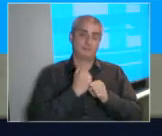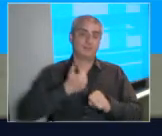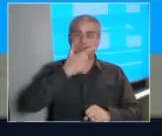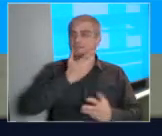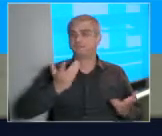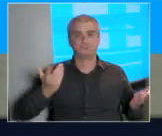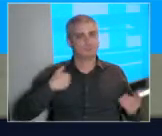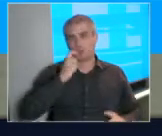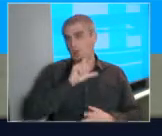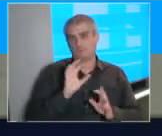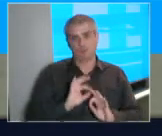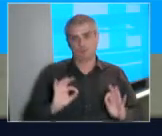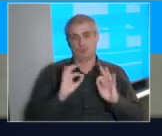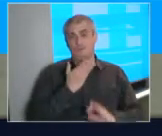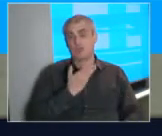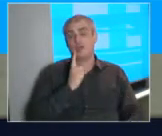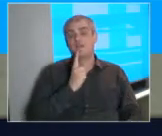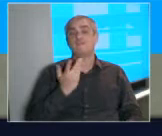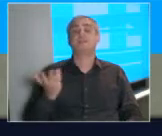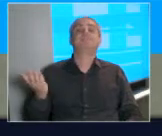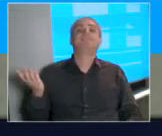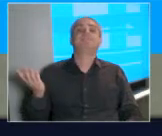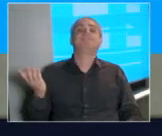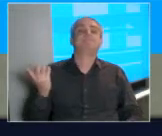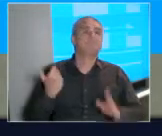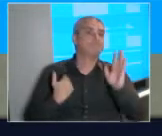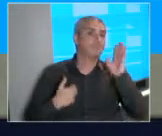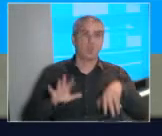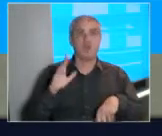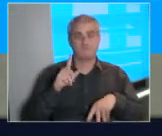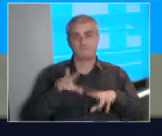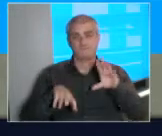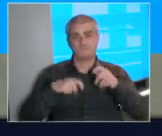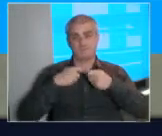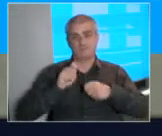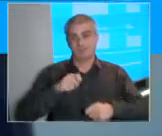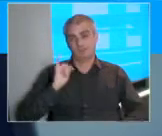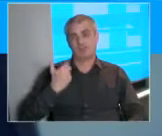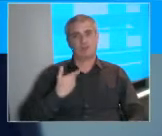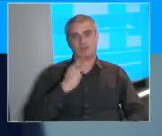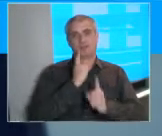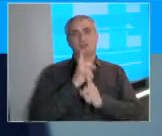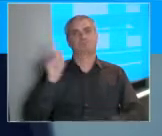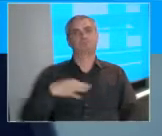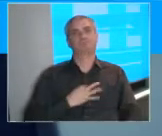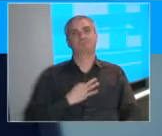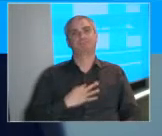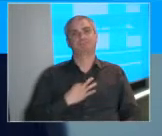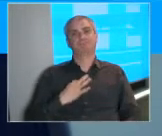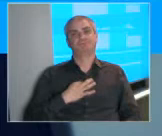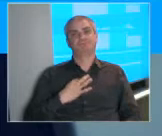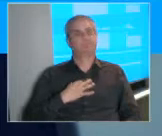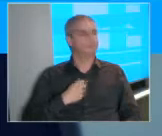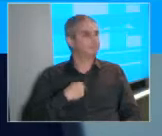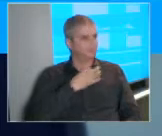אז אני לא מאשימה אותם, אבל רוב, בעצם רוב נבחרי הציבור, אנחנו כן, אנחנו נתקלים באדישות מולם. עכשיו אני אשאל אותך